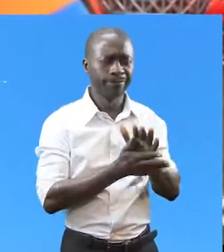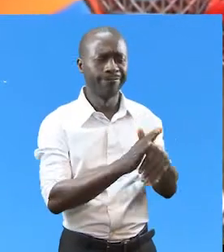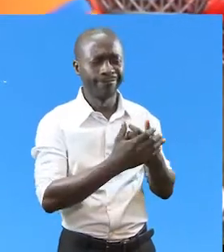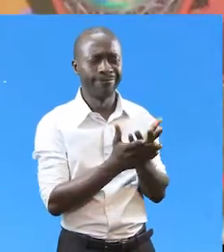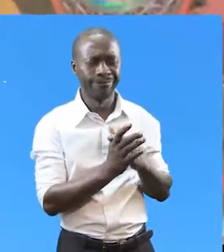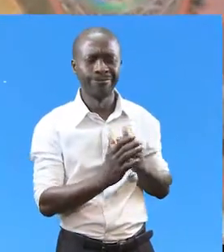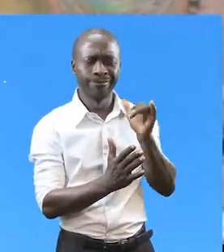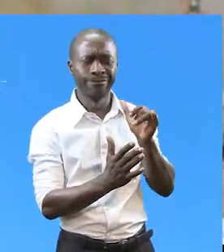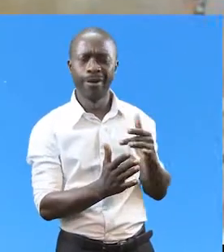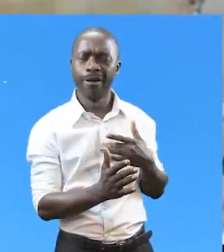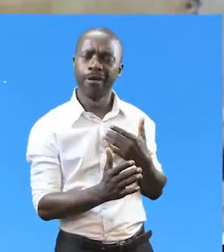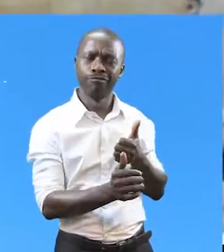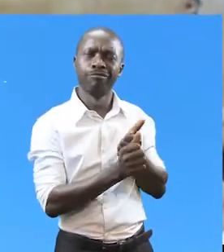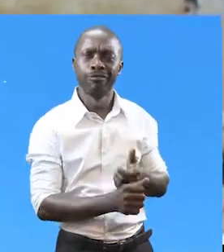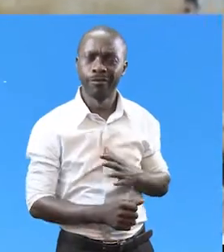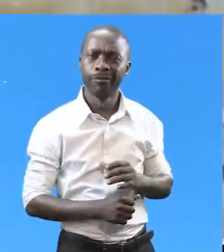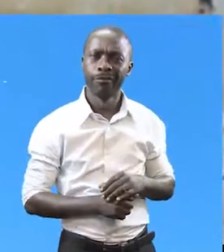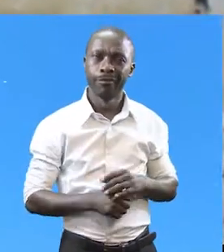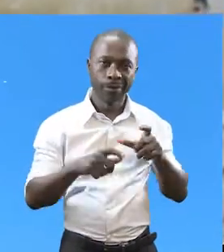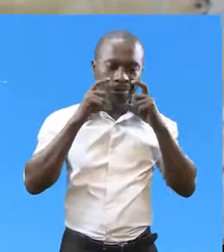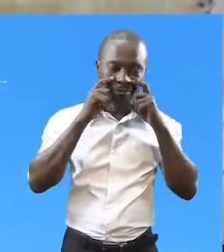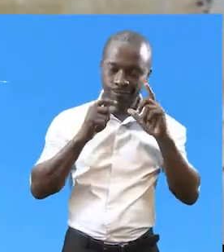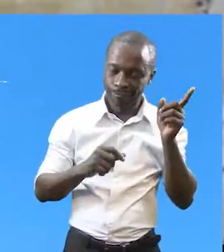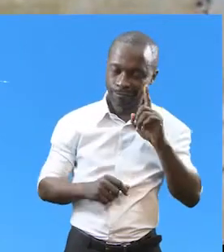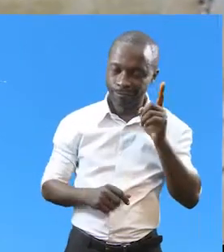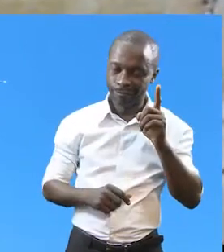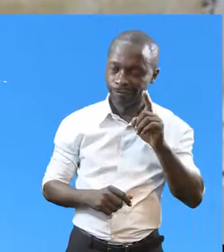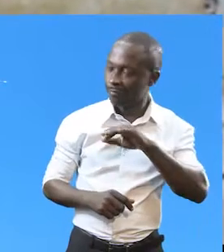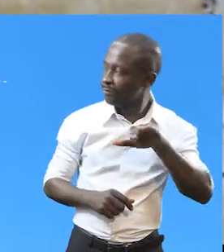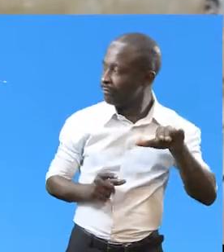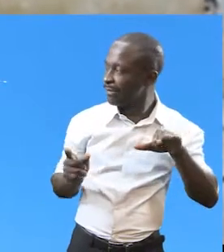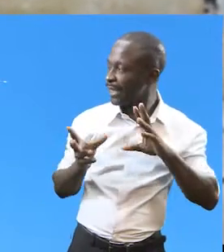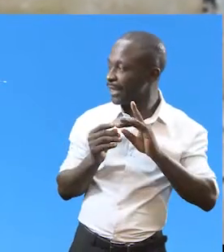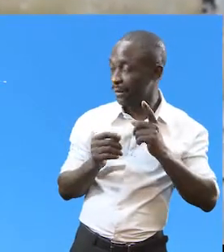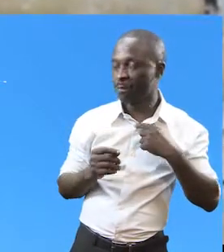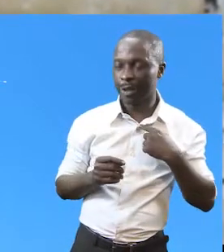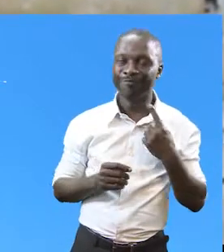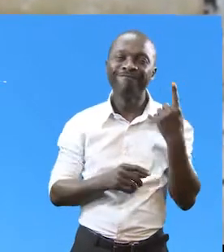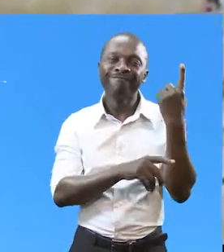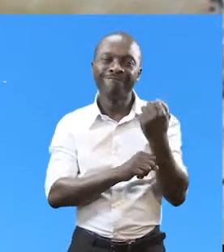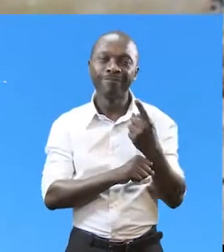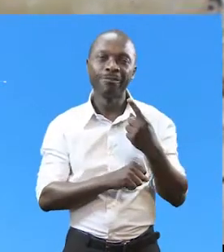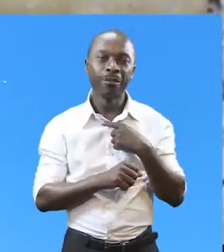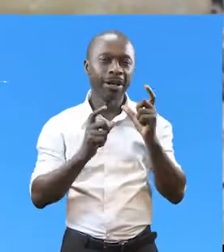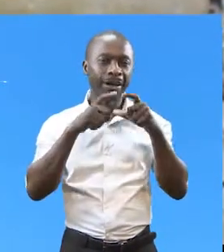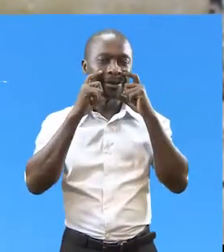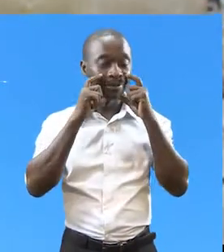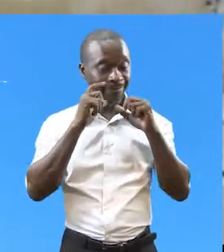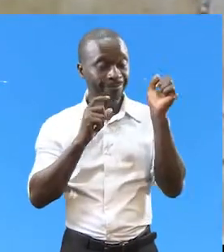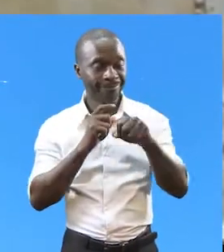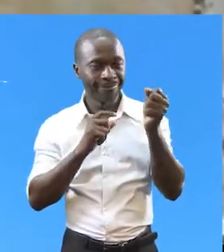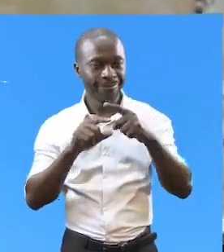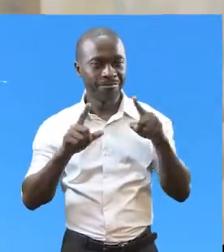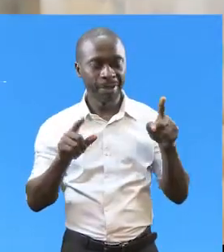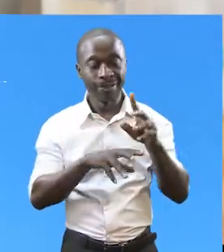pas facile. Moi personnellement, je porte le masque, mais parce que ça étouffe. D'accord. C'est pourquoi parfois je ne mets plus,